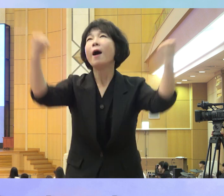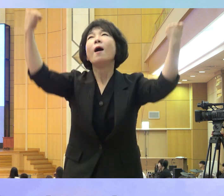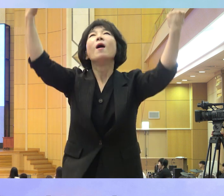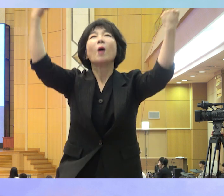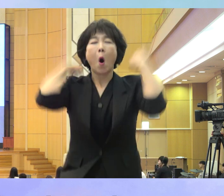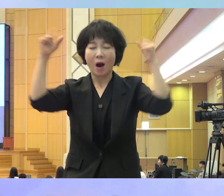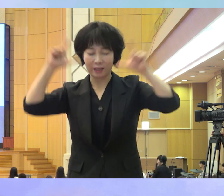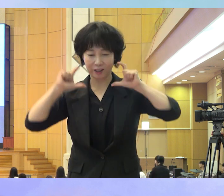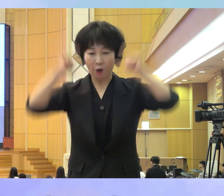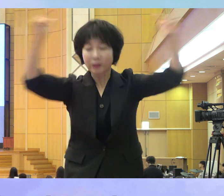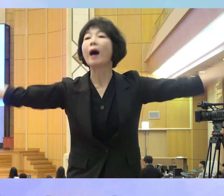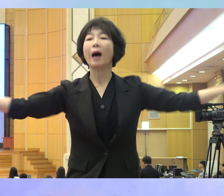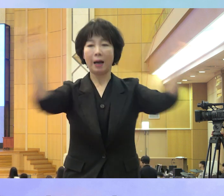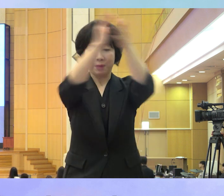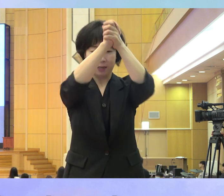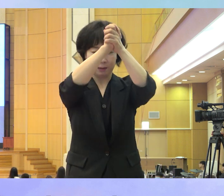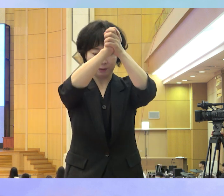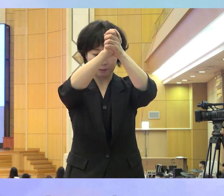건강할지어다.